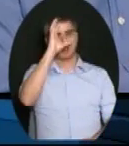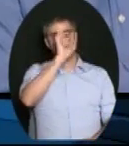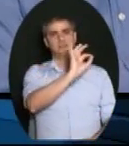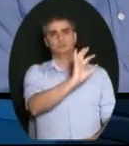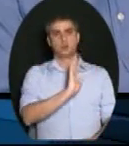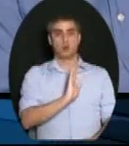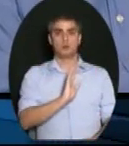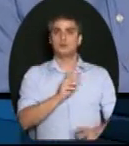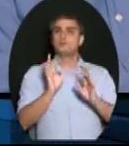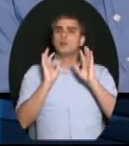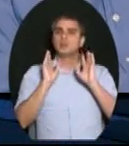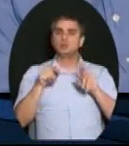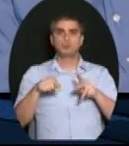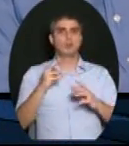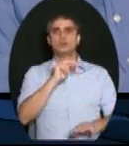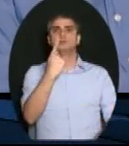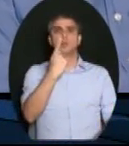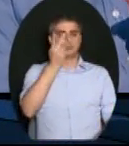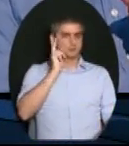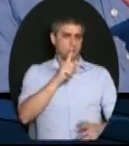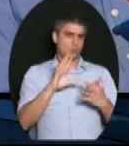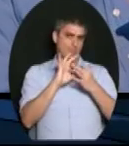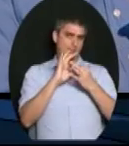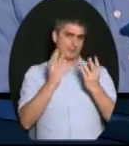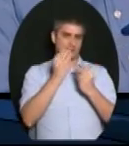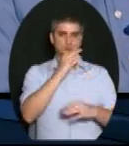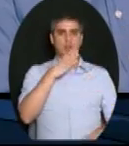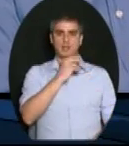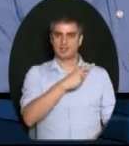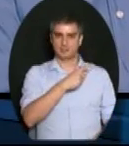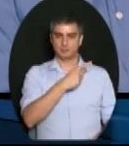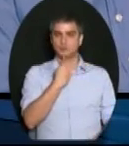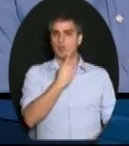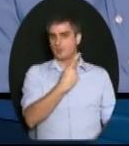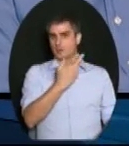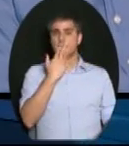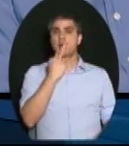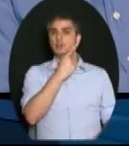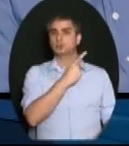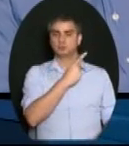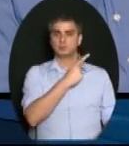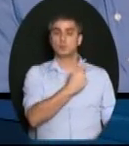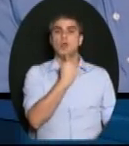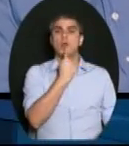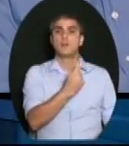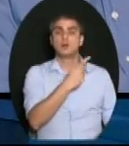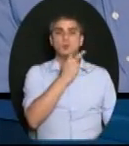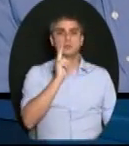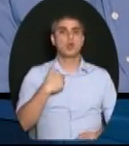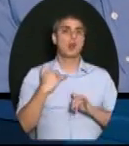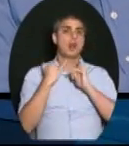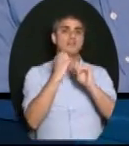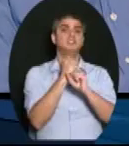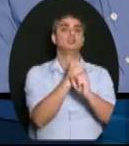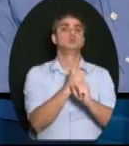ובתמים. ויש כאן עניין אחד שצריך, הוא מתחבר לדברים של קרי, שאמר אותם באלג'יר. והוא אמר שהוא יכול להביא את